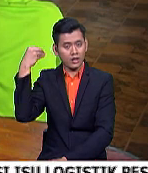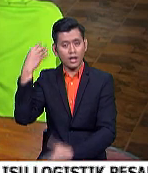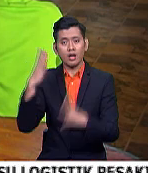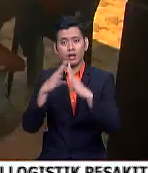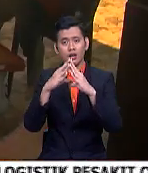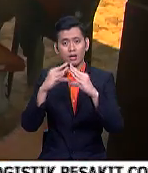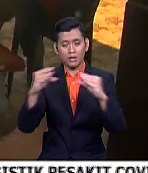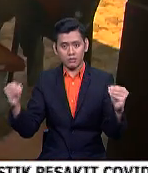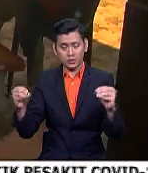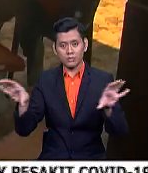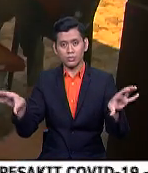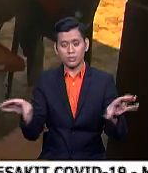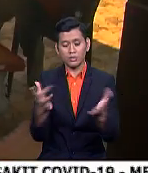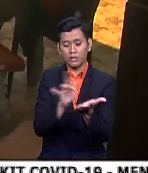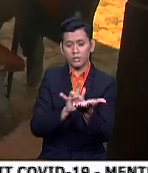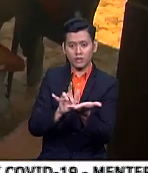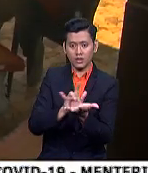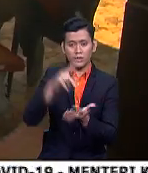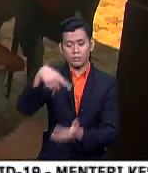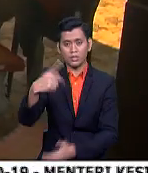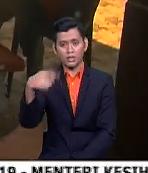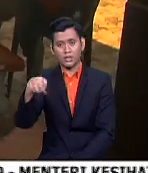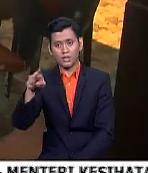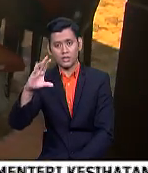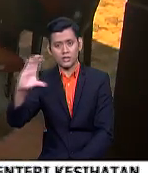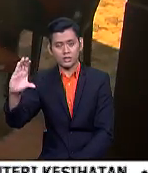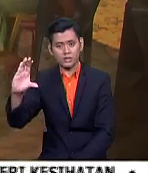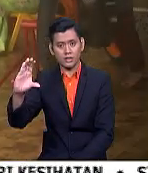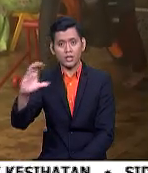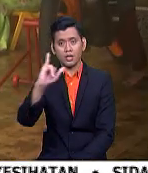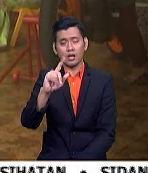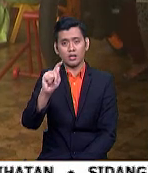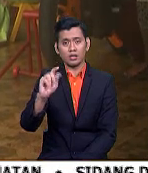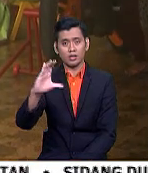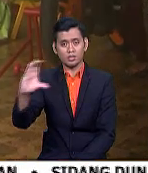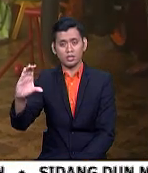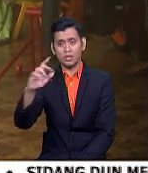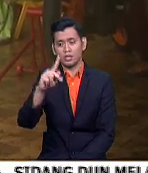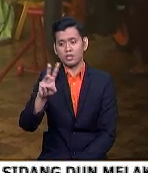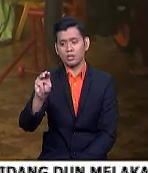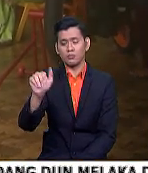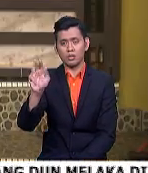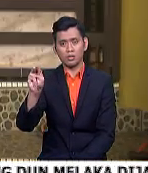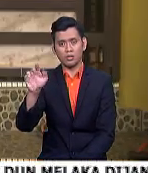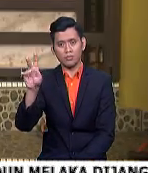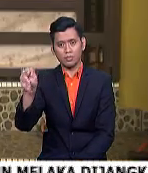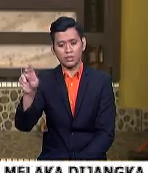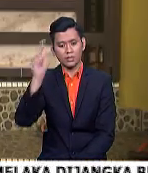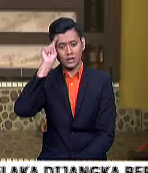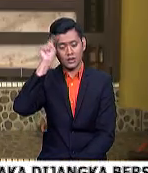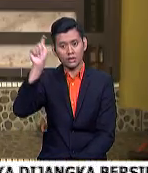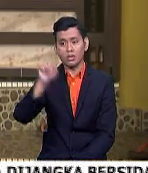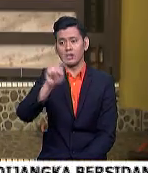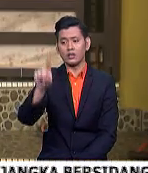rawatan di PKRC Darul Iman Training Center, DITC, di Kemaman. Muhammad Zaid disahkan